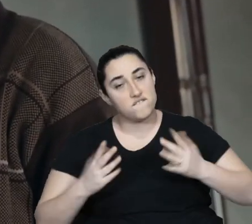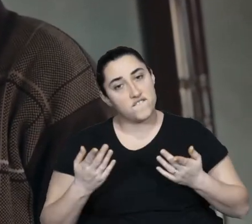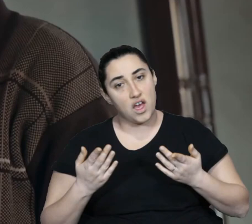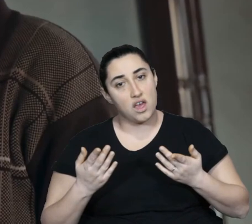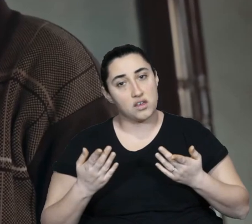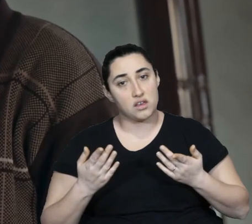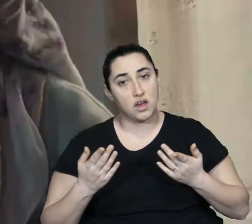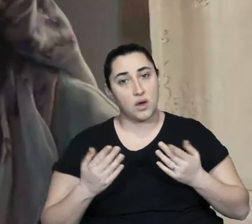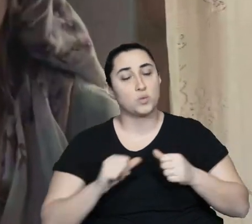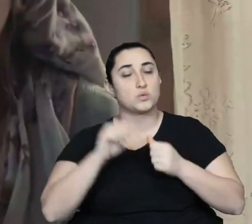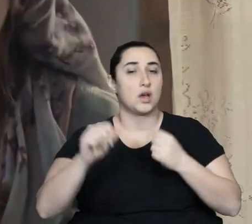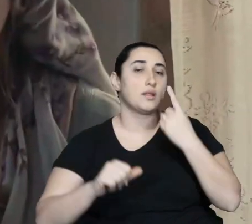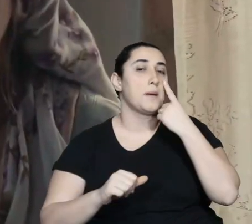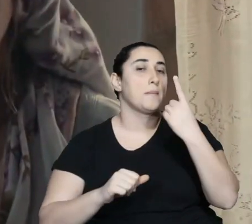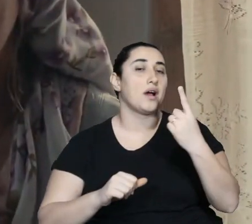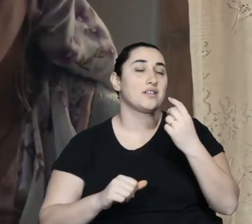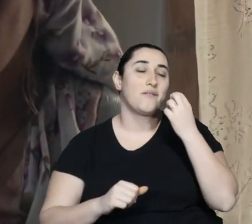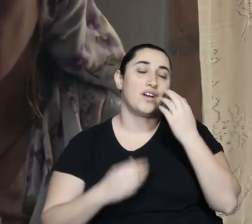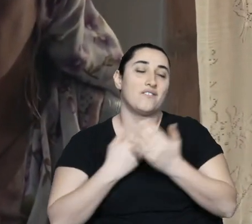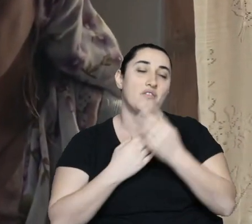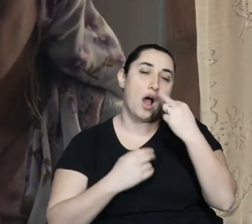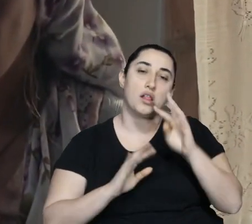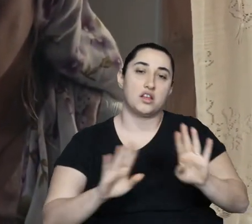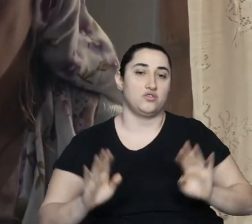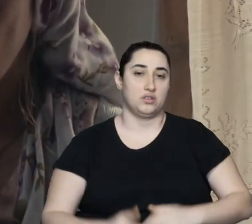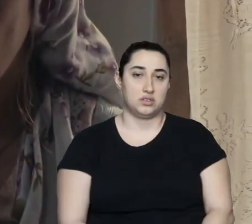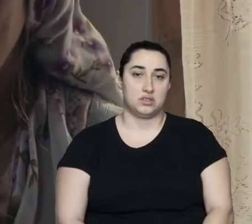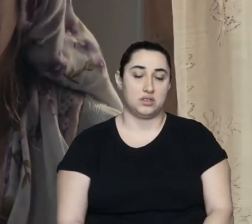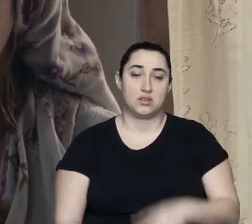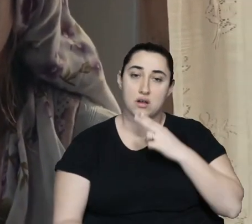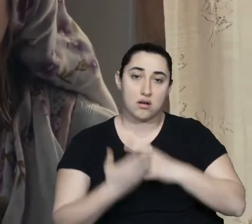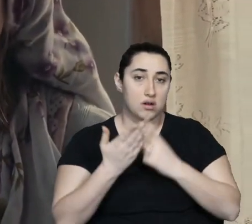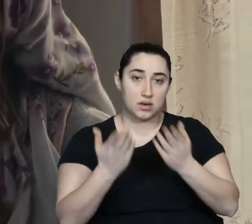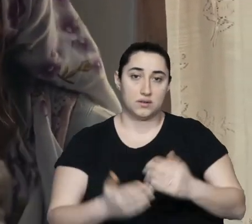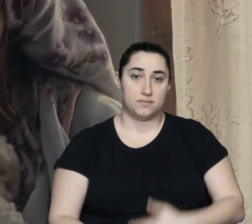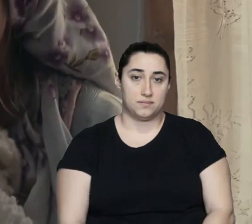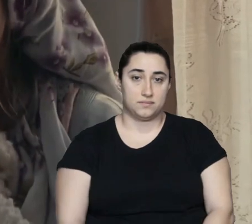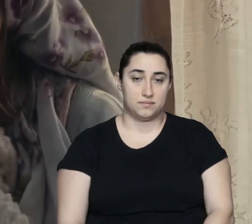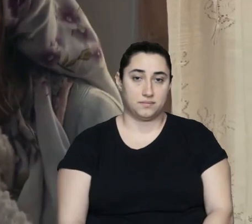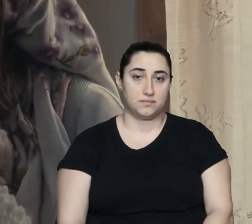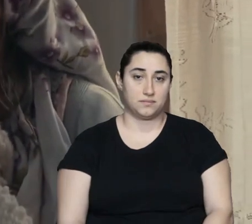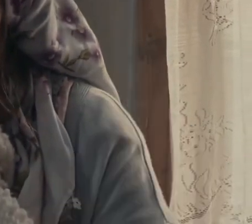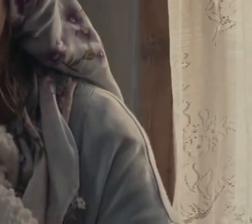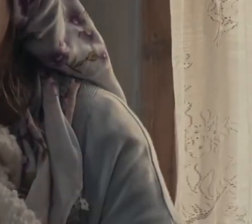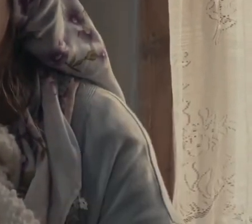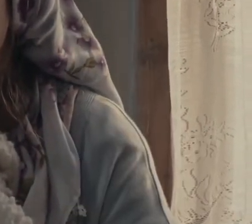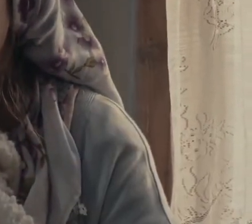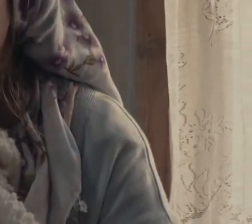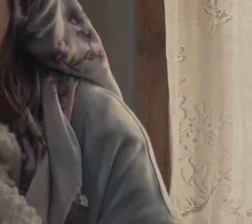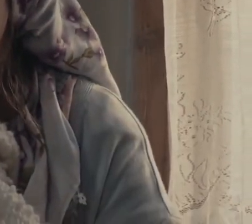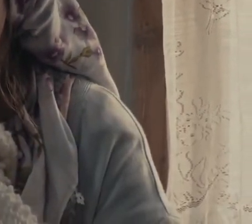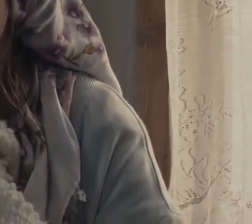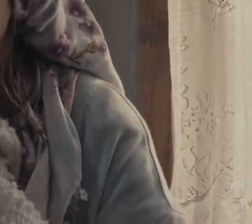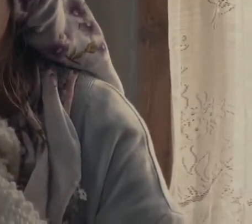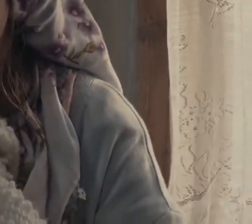ya da uzaktan bakıp hasretinden ağlayacaksın. Kararını ver Asiye. Asiye daha da sıkı sarıldı